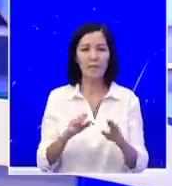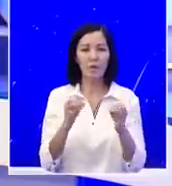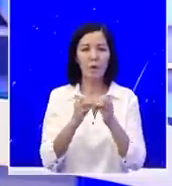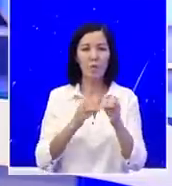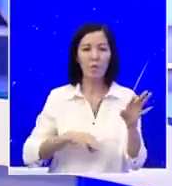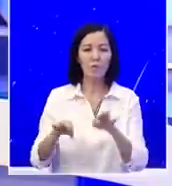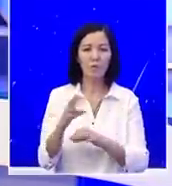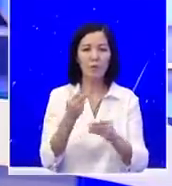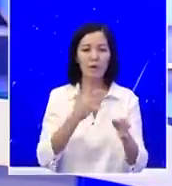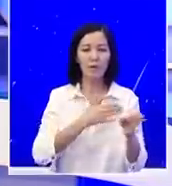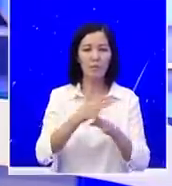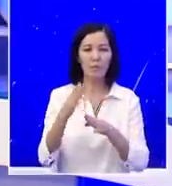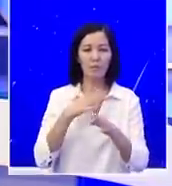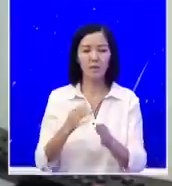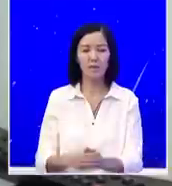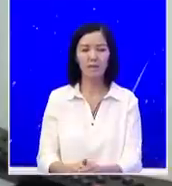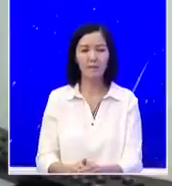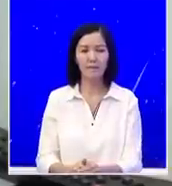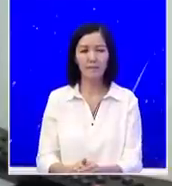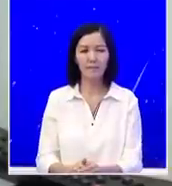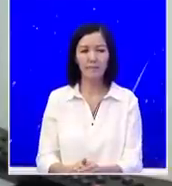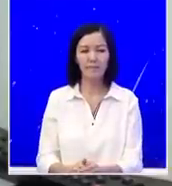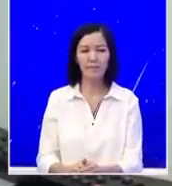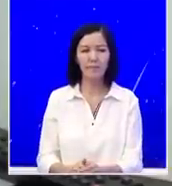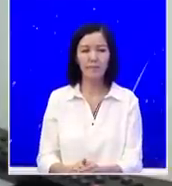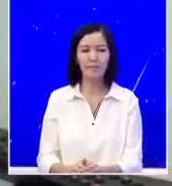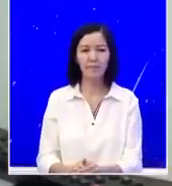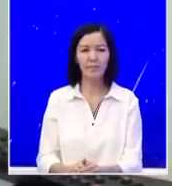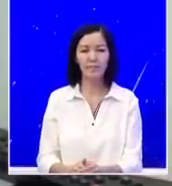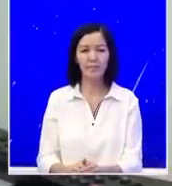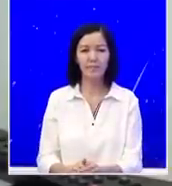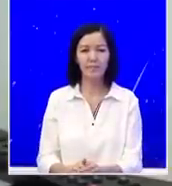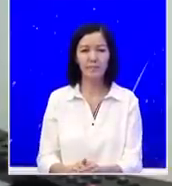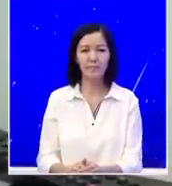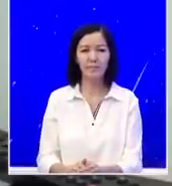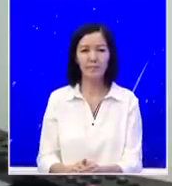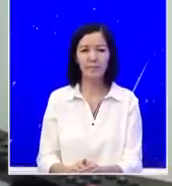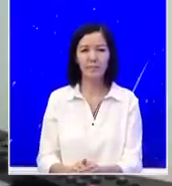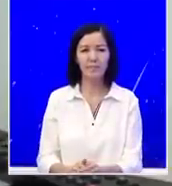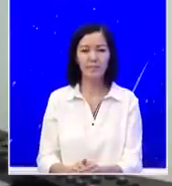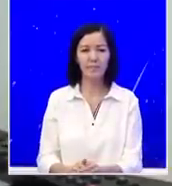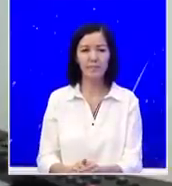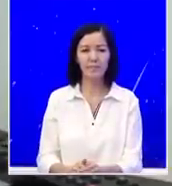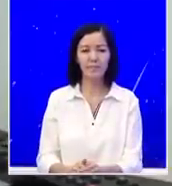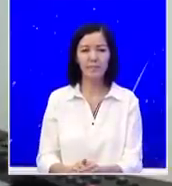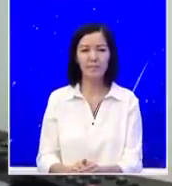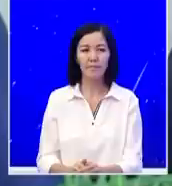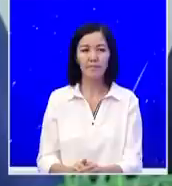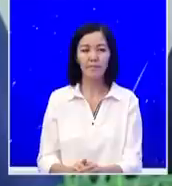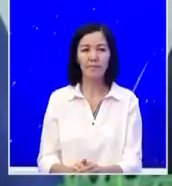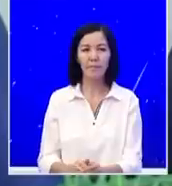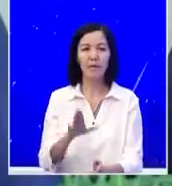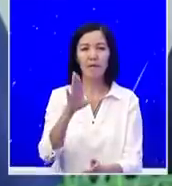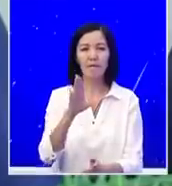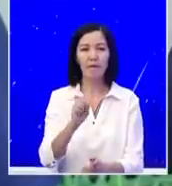жоба қаржыландырылған. Наша компания приняла решение расширяться. Игорь Варыгин